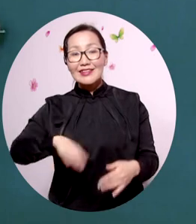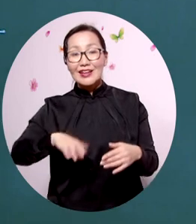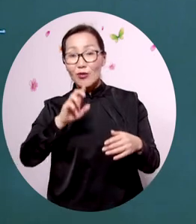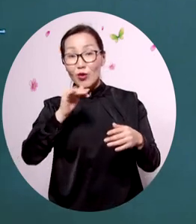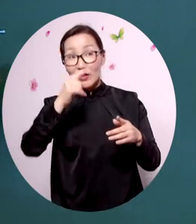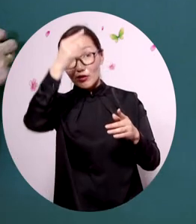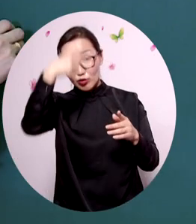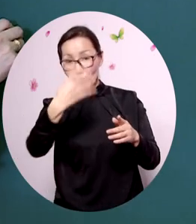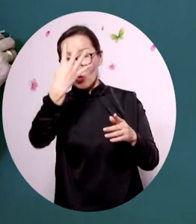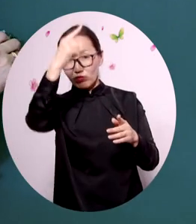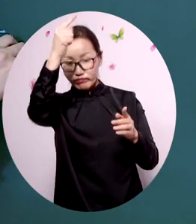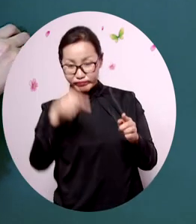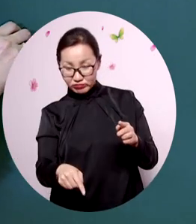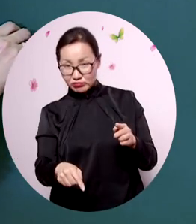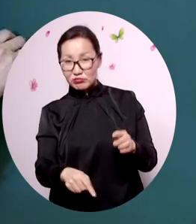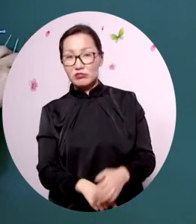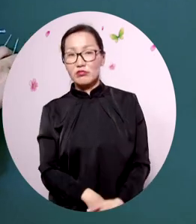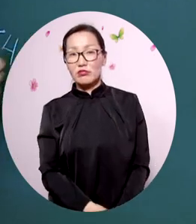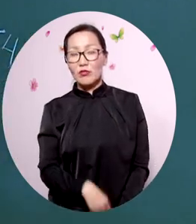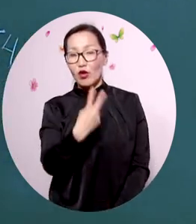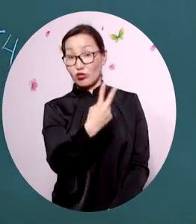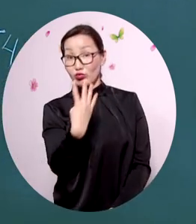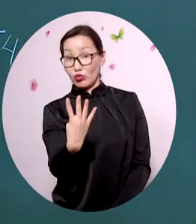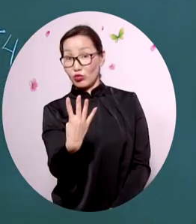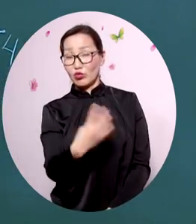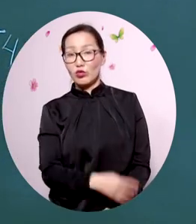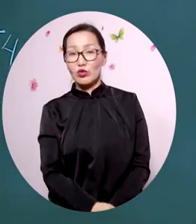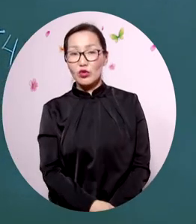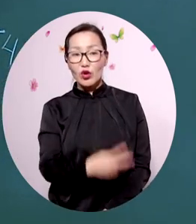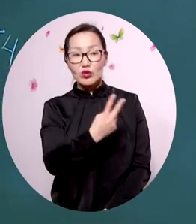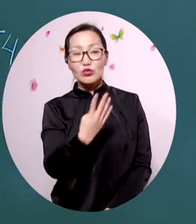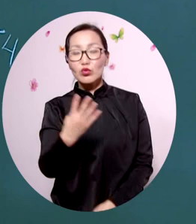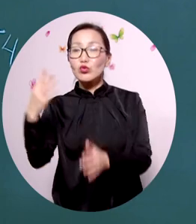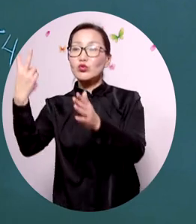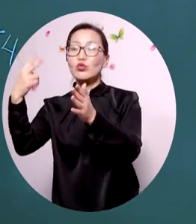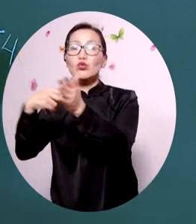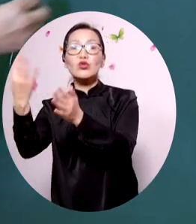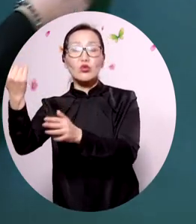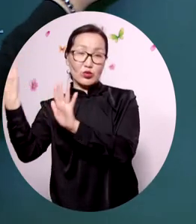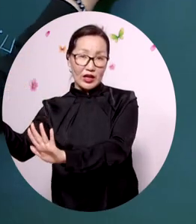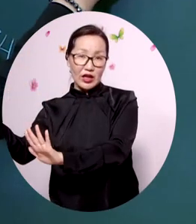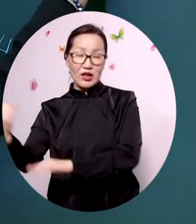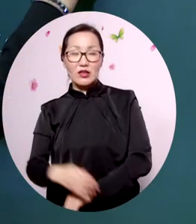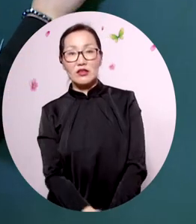Дараагийн бутархан хэсгээс 4 бүжирлээ. 24. 24-ийг одоо 4-т хуваах.